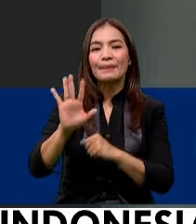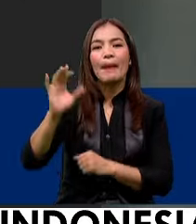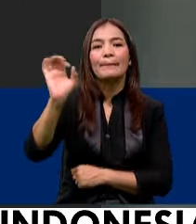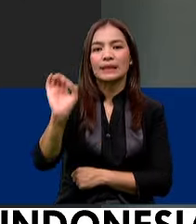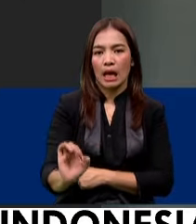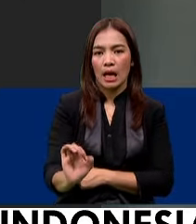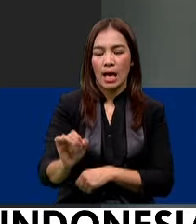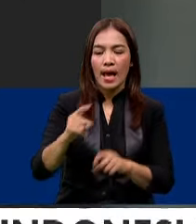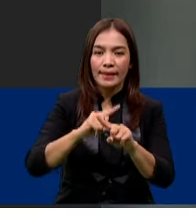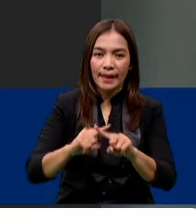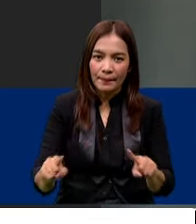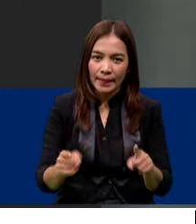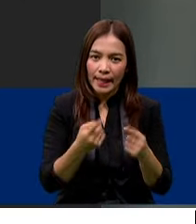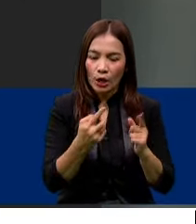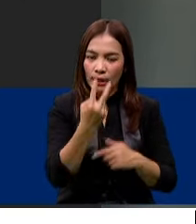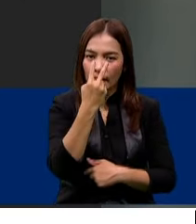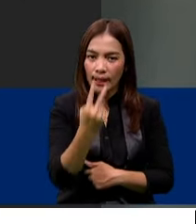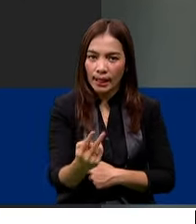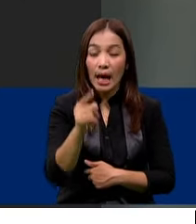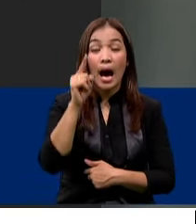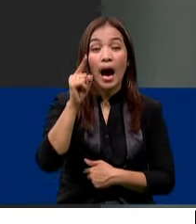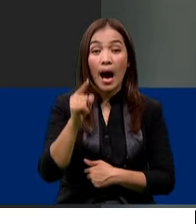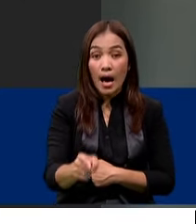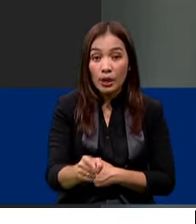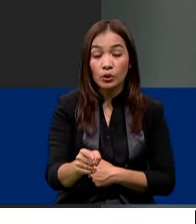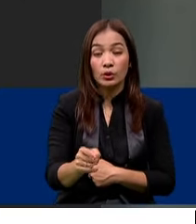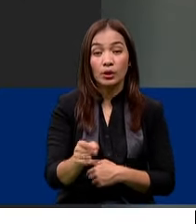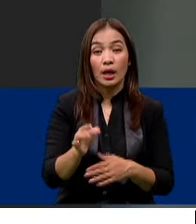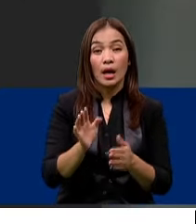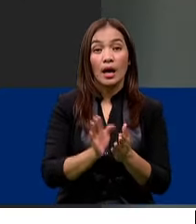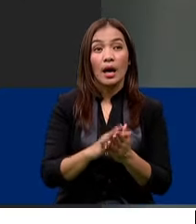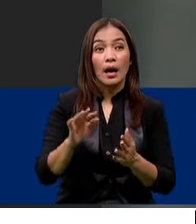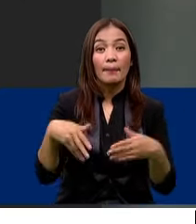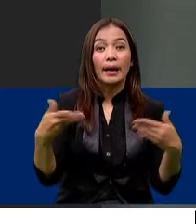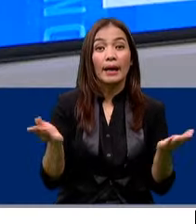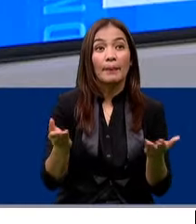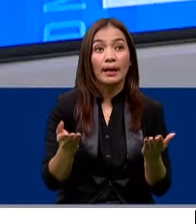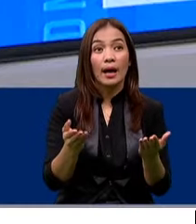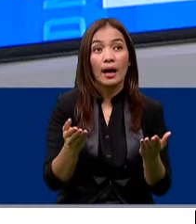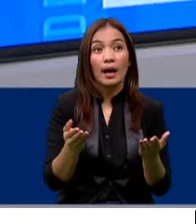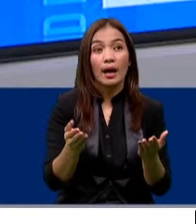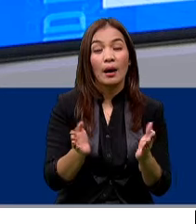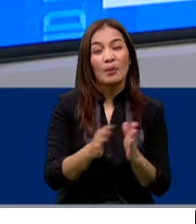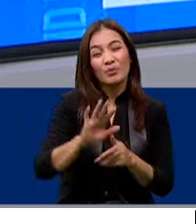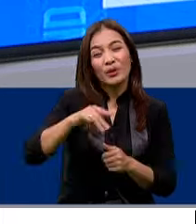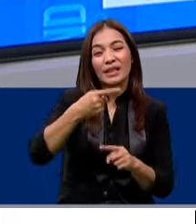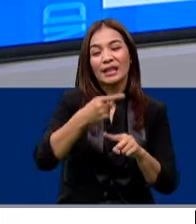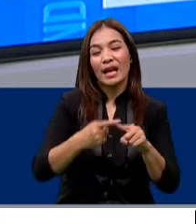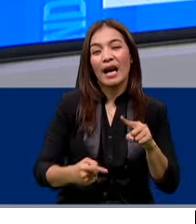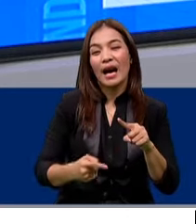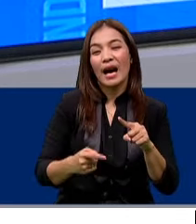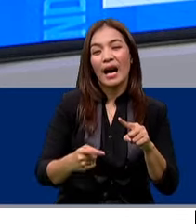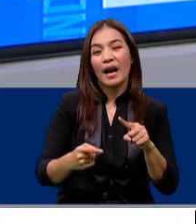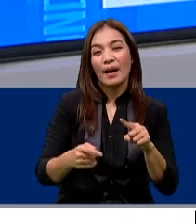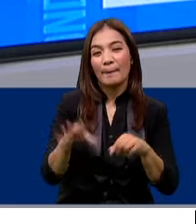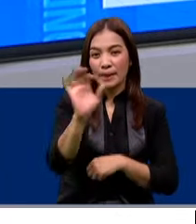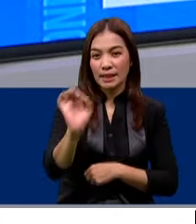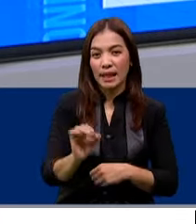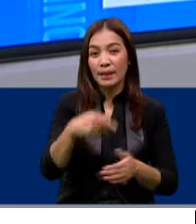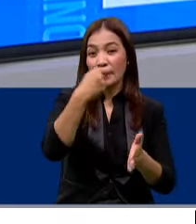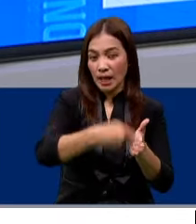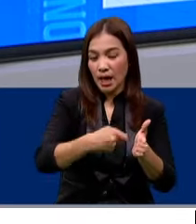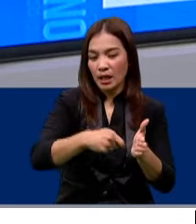cuma di satu sisi yang lain adalah kita harus bisa mempertebal revenunya caranya gimana menikan 1% saja dari tax ratio itu maksimal